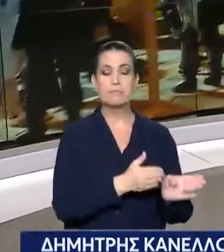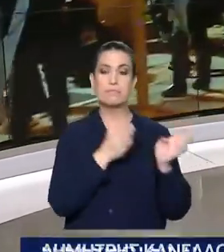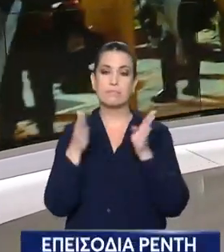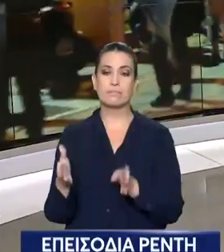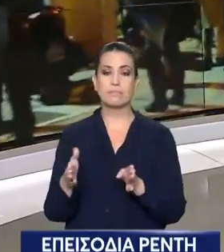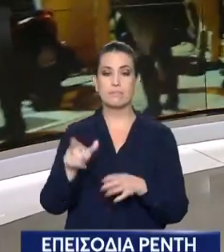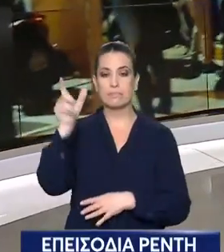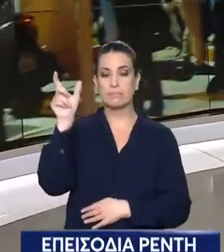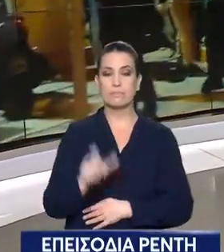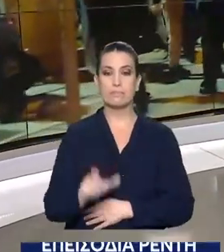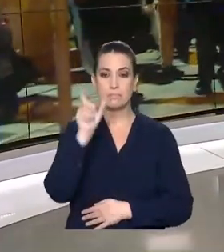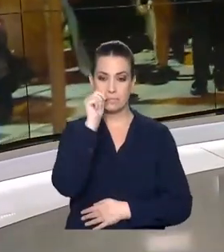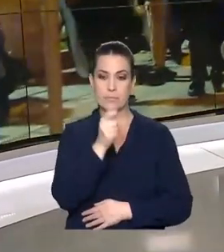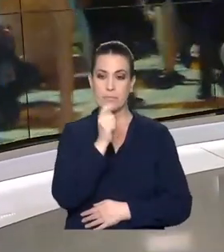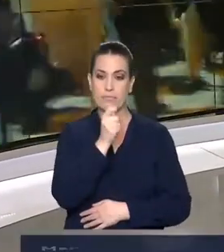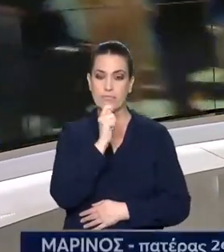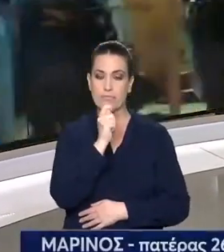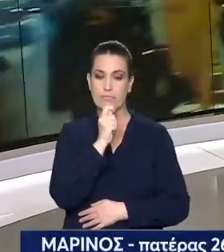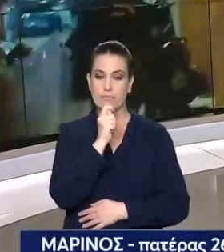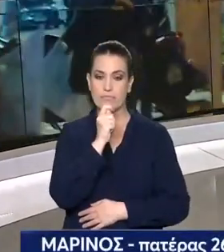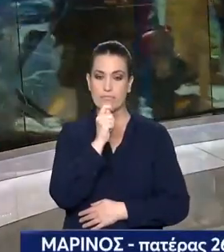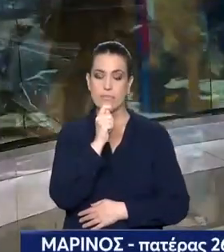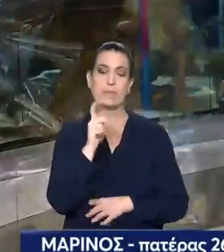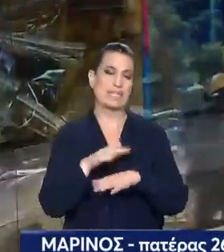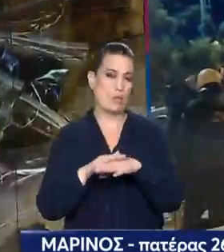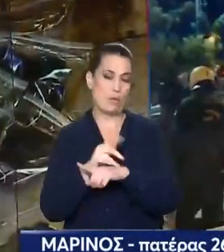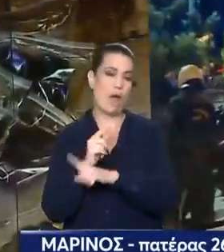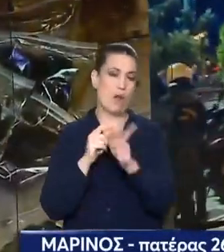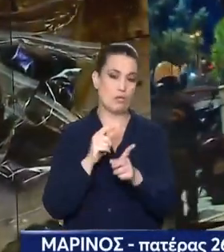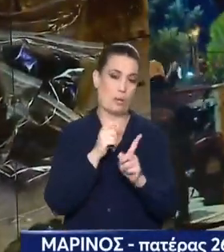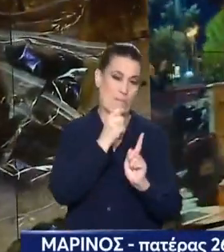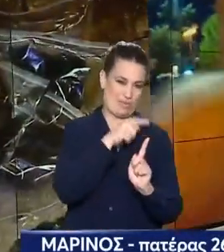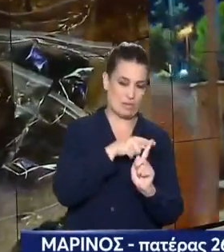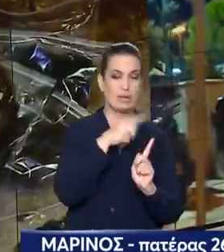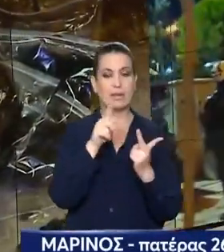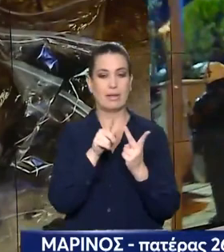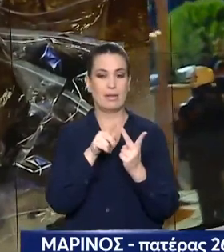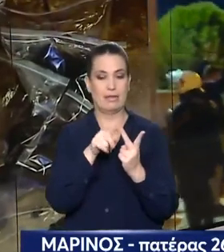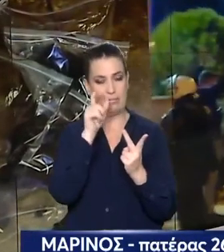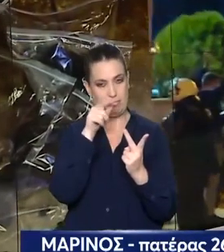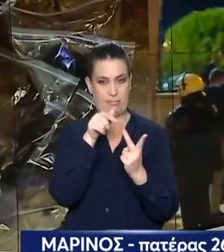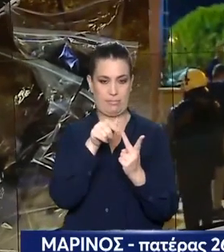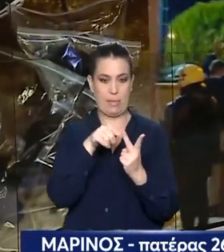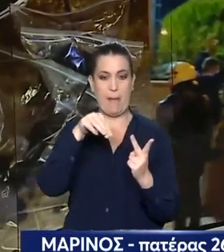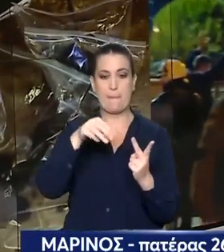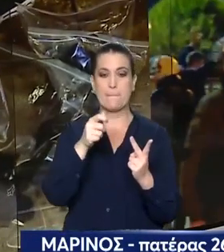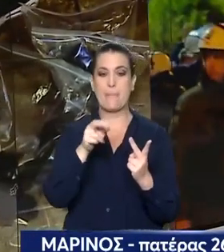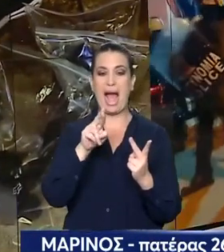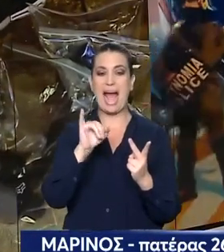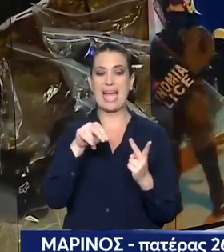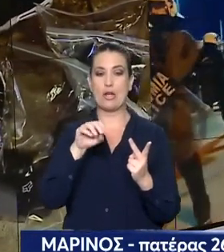είναι πατέρας ενός 26χρονου παλικαρίου, το οποίο είναι κρατουμένο μέσα. Γεια σας, κύριε Μαρίνο, καλησπέρα.